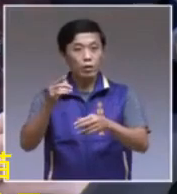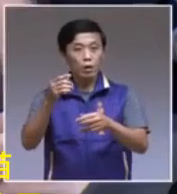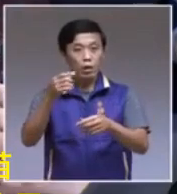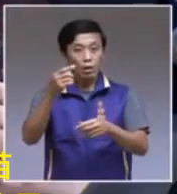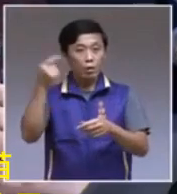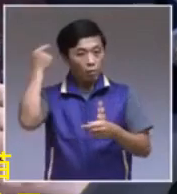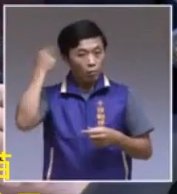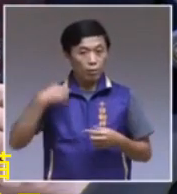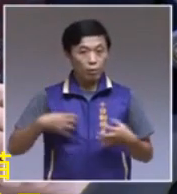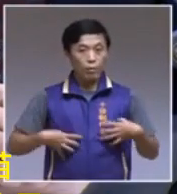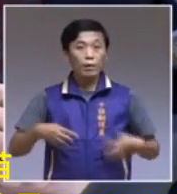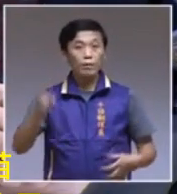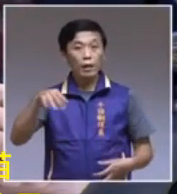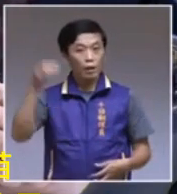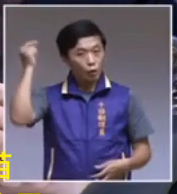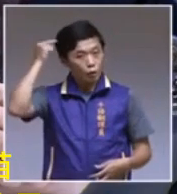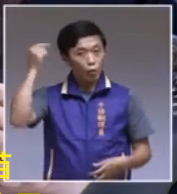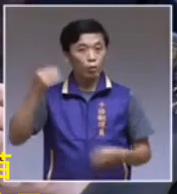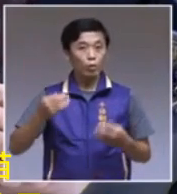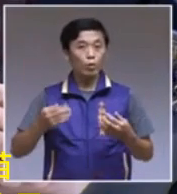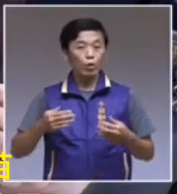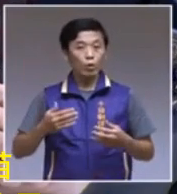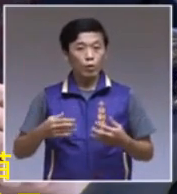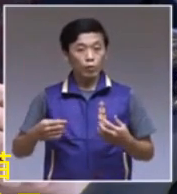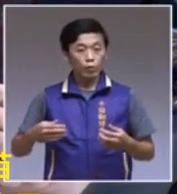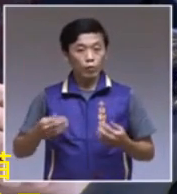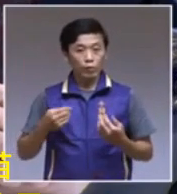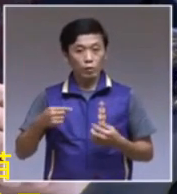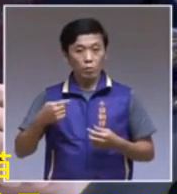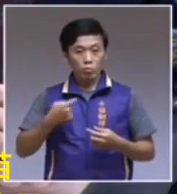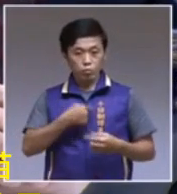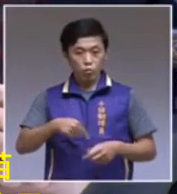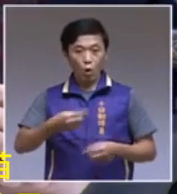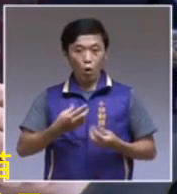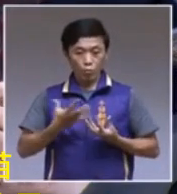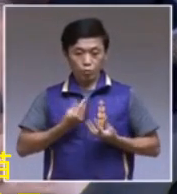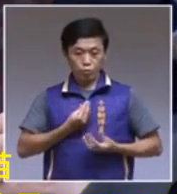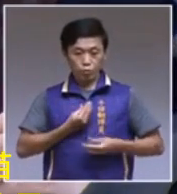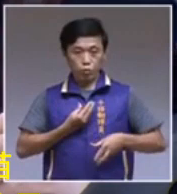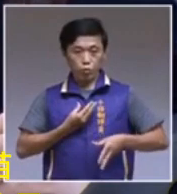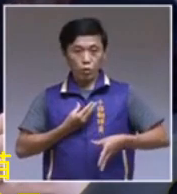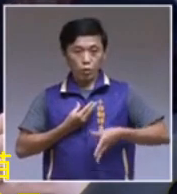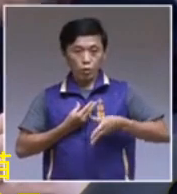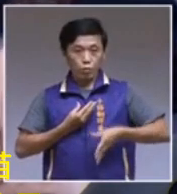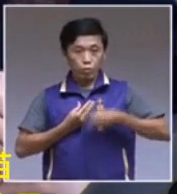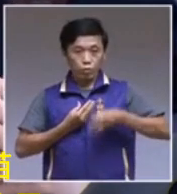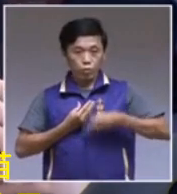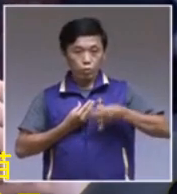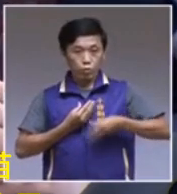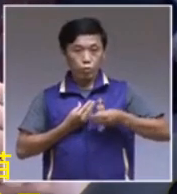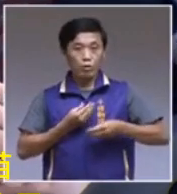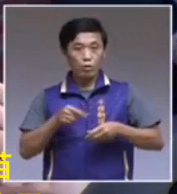肺部或者是深部的静脉比较容易发生，那通常都是在打了之